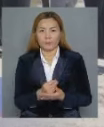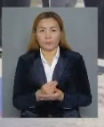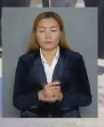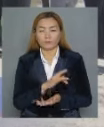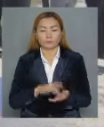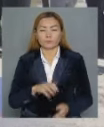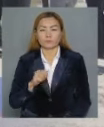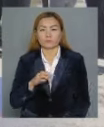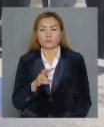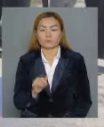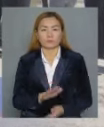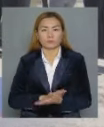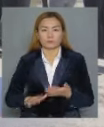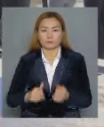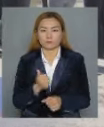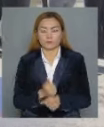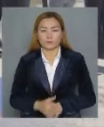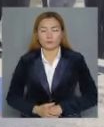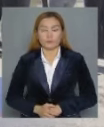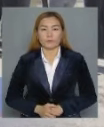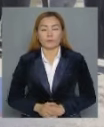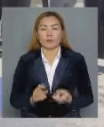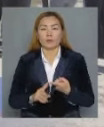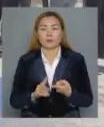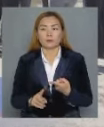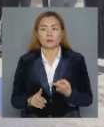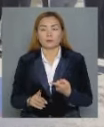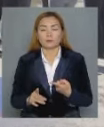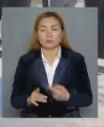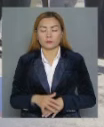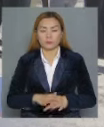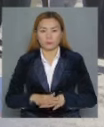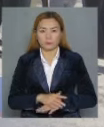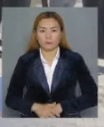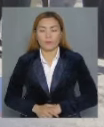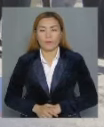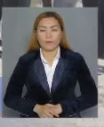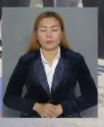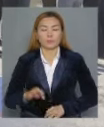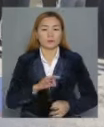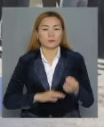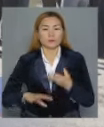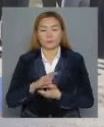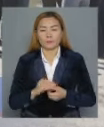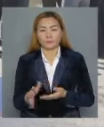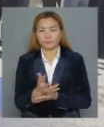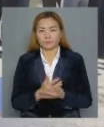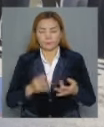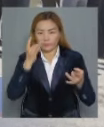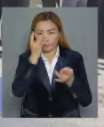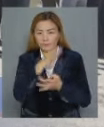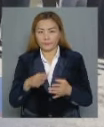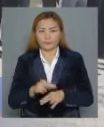қаламыз Атыраудың тазалығы. Екінші халықты осы тұрмыстық қалдықтарды жинау